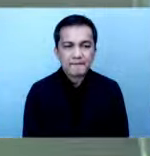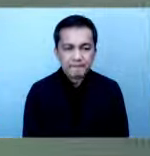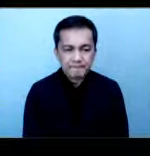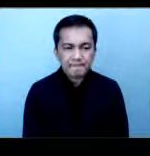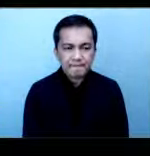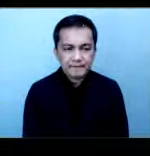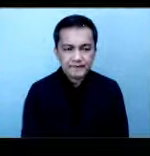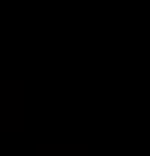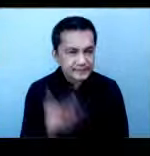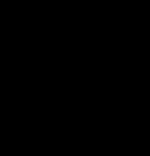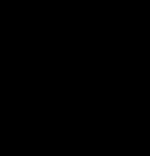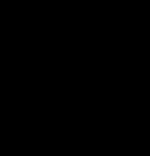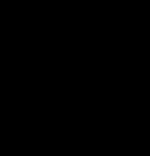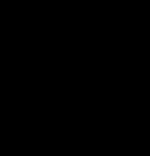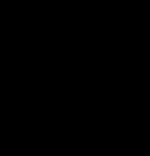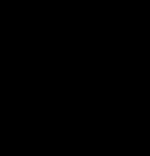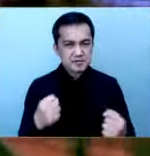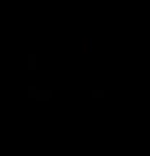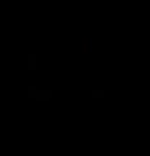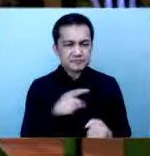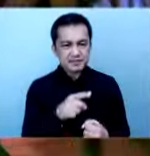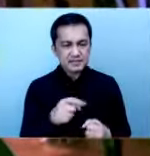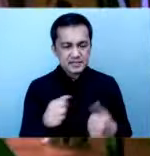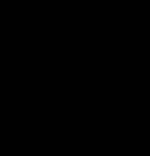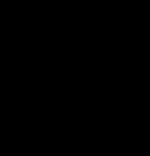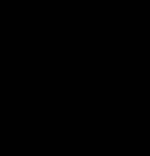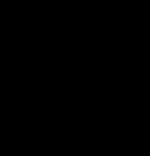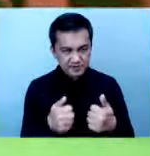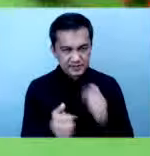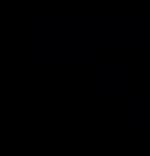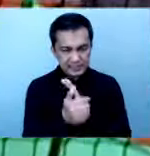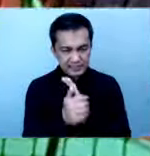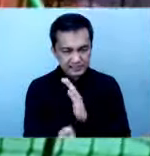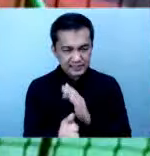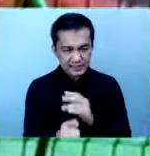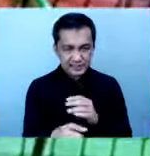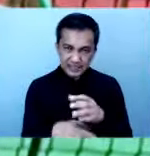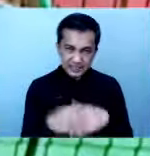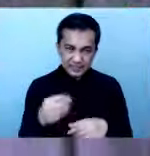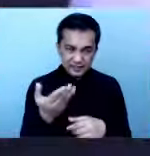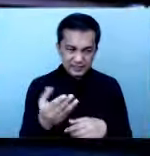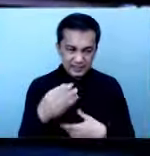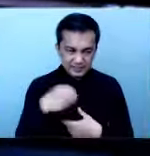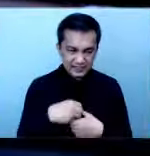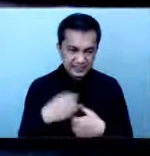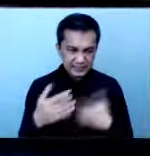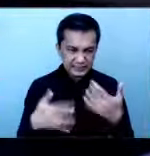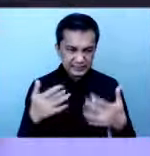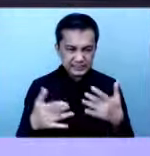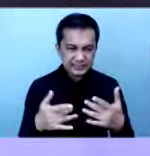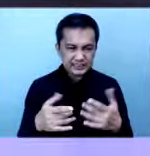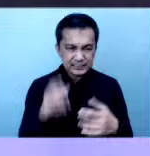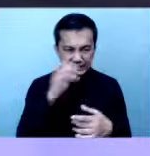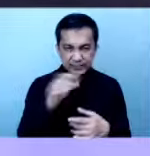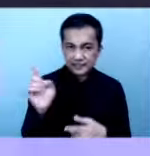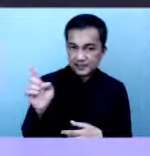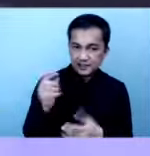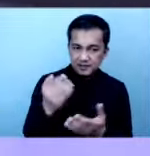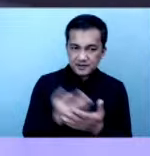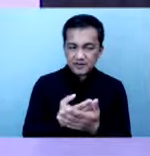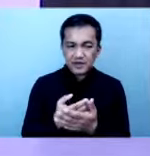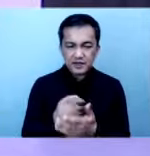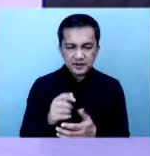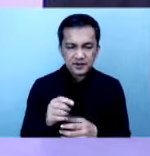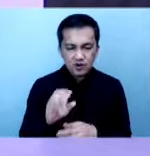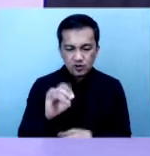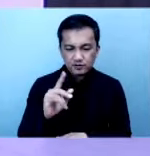Subukin ang inyong tibay, hamunin ang inyong galing at ilabas ang inyong inner thrill seeker dito sa pinakabagong tag obstacle